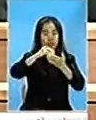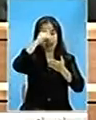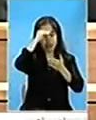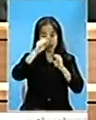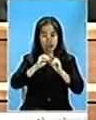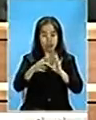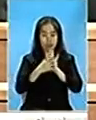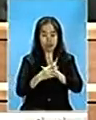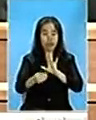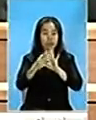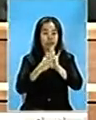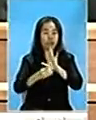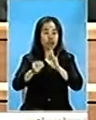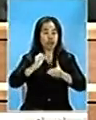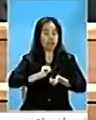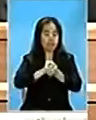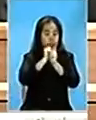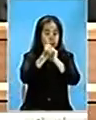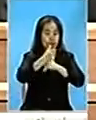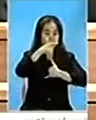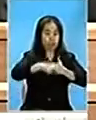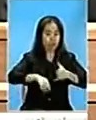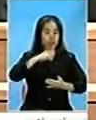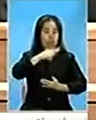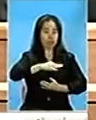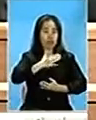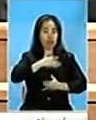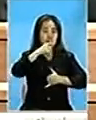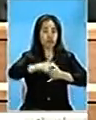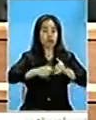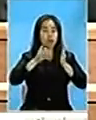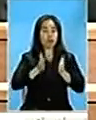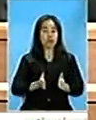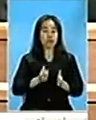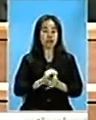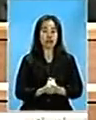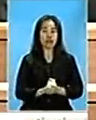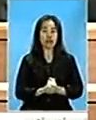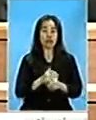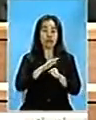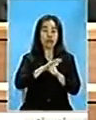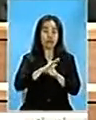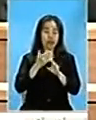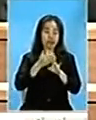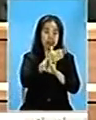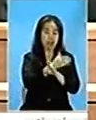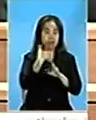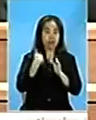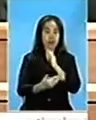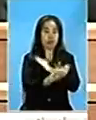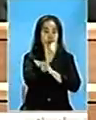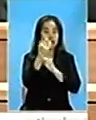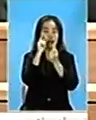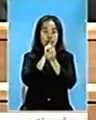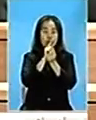างความเป็นพลเมืองที่เรียกว่า civic education เมื่อกี้บังเอิญผมมีโอกาสได้คุยกับท่านประธานค